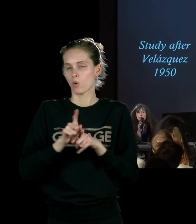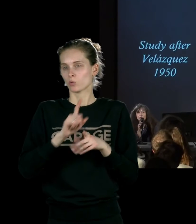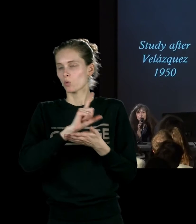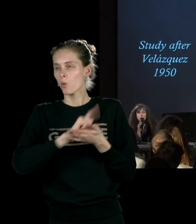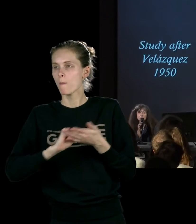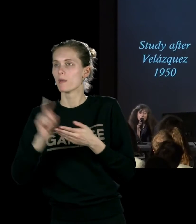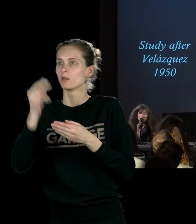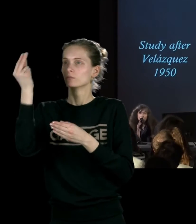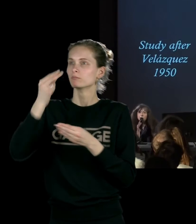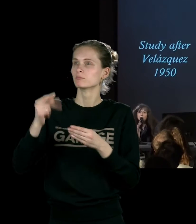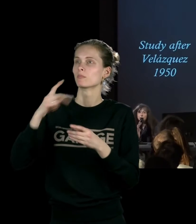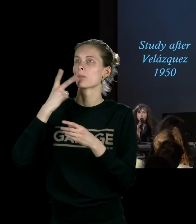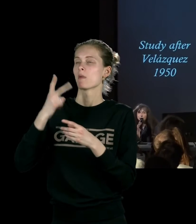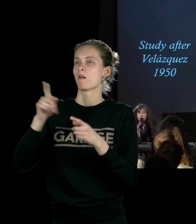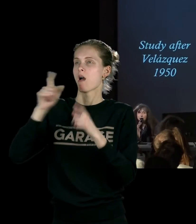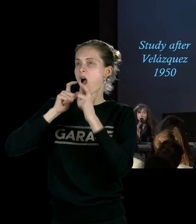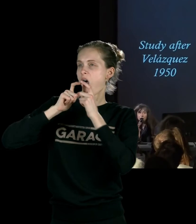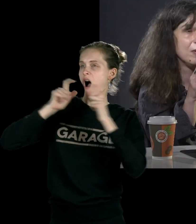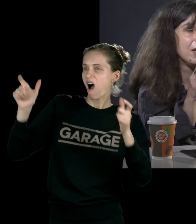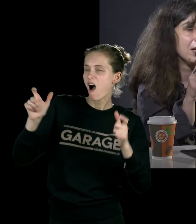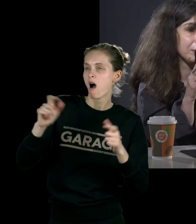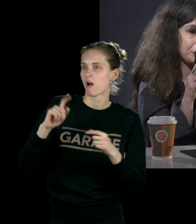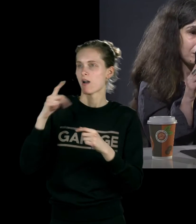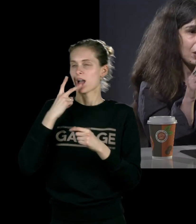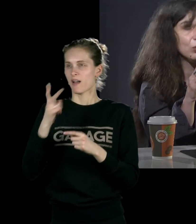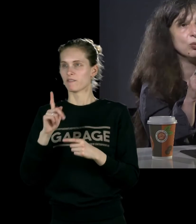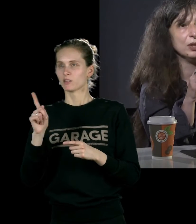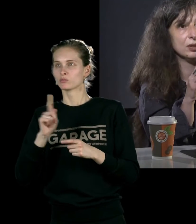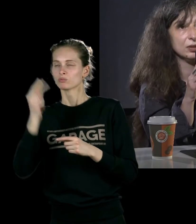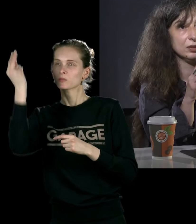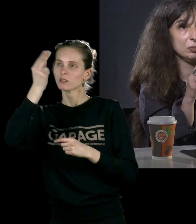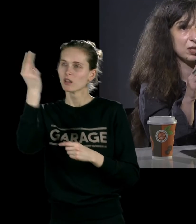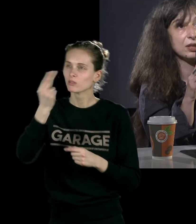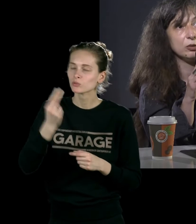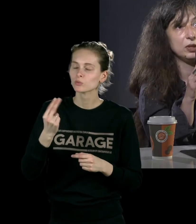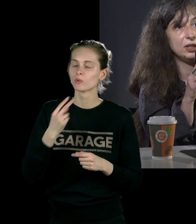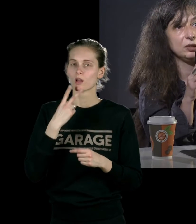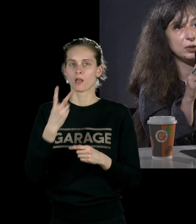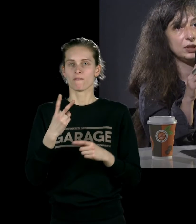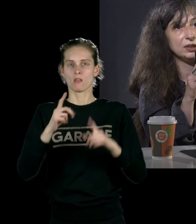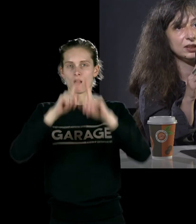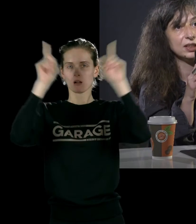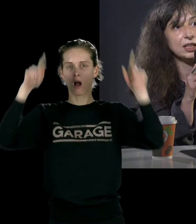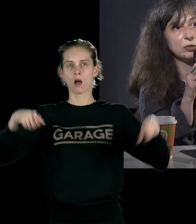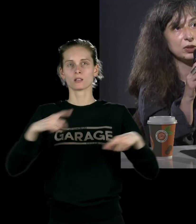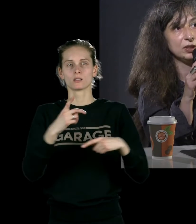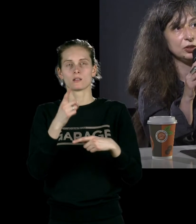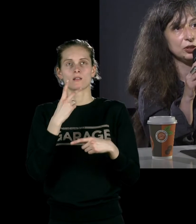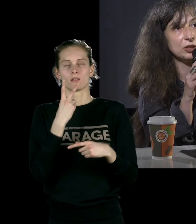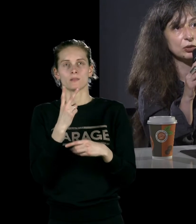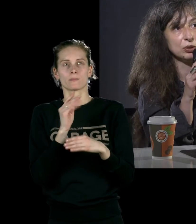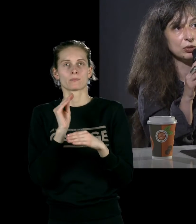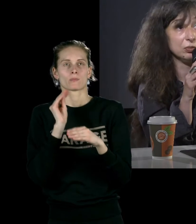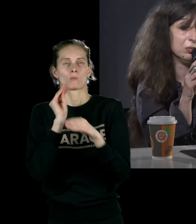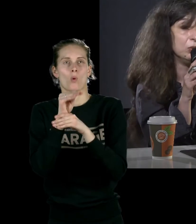кричать, разбивая вот этот самый облик парадного портрета, портрета социального портрета